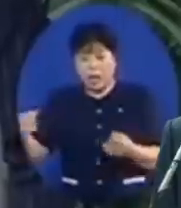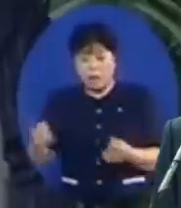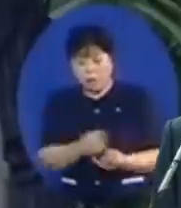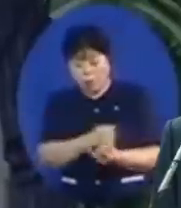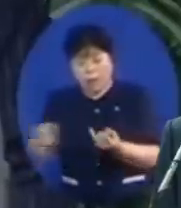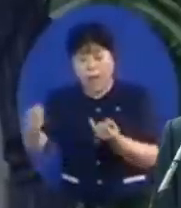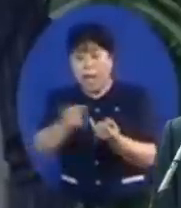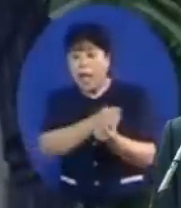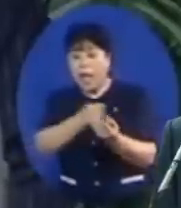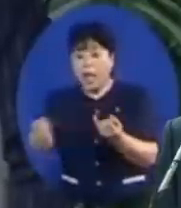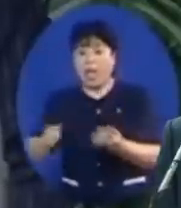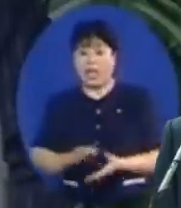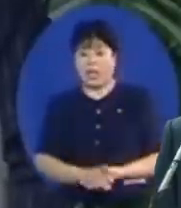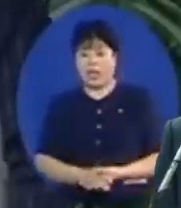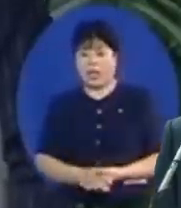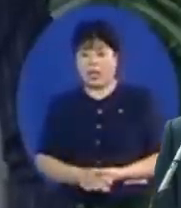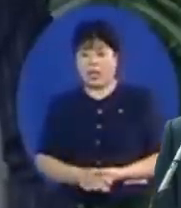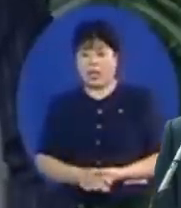합니다.